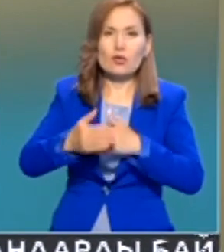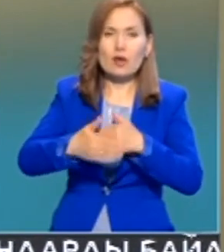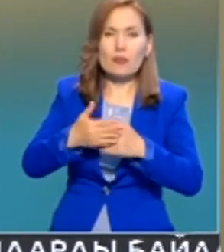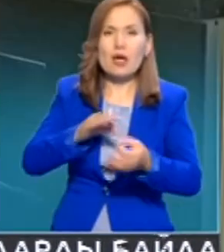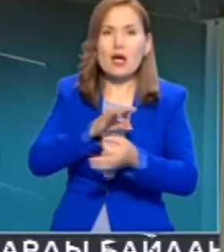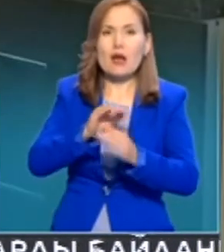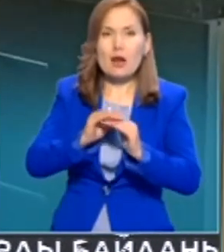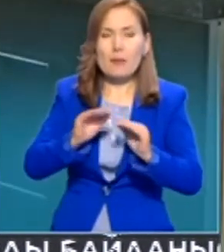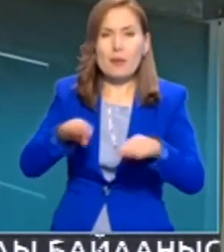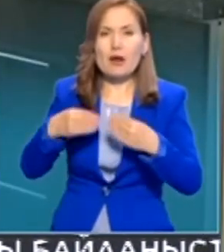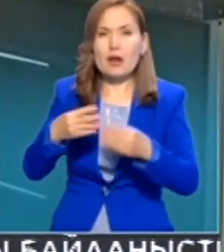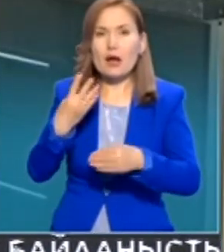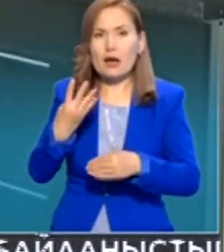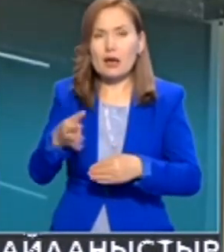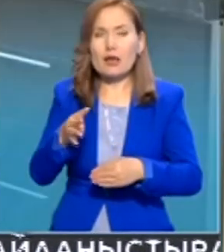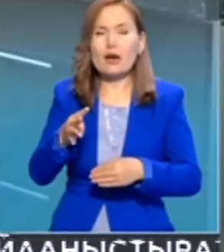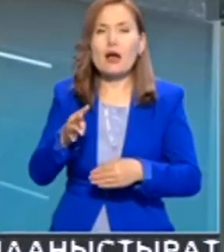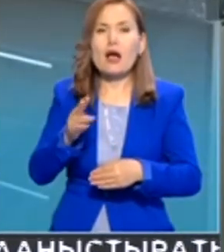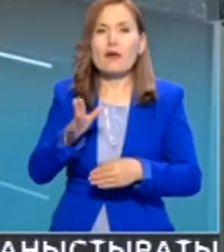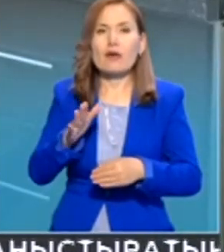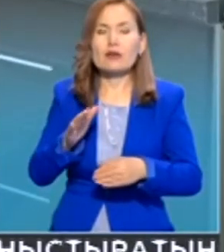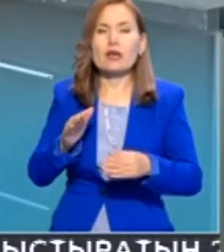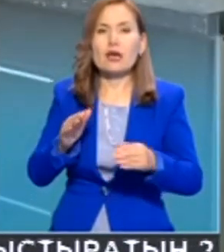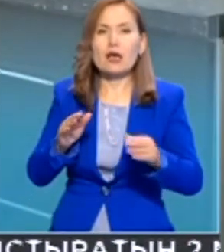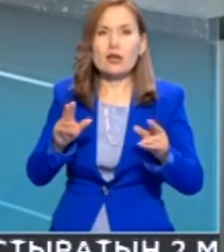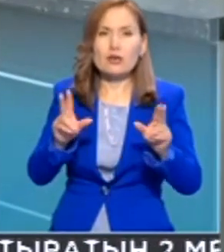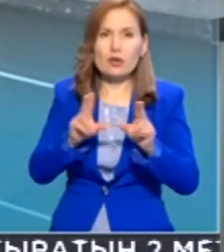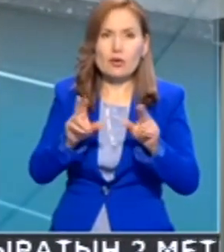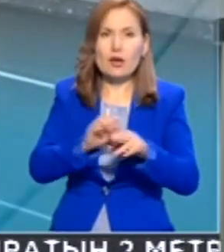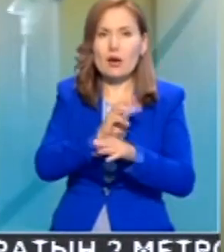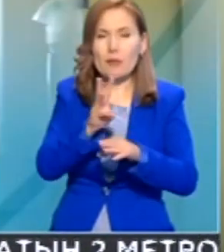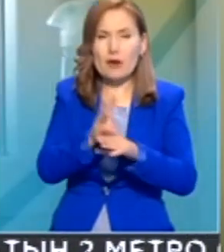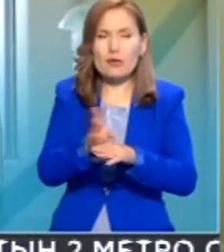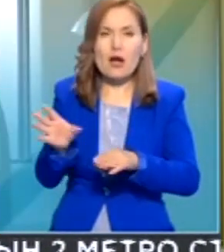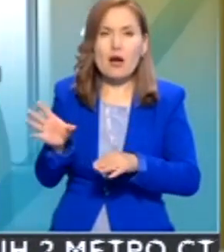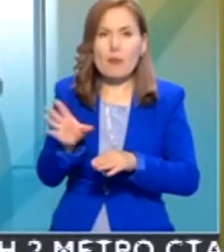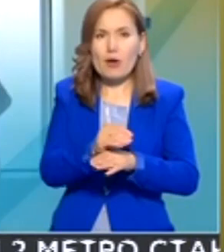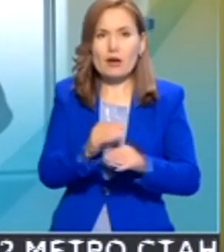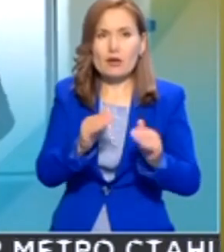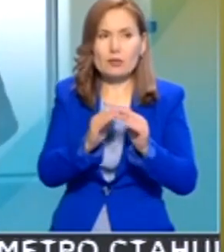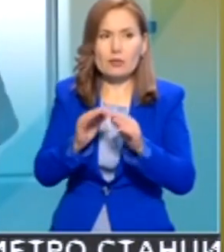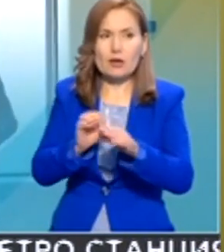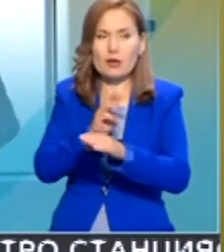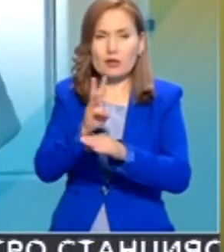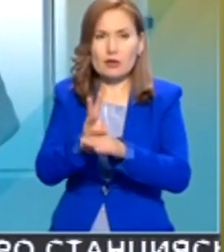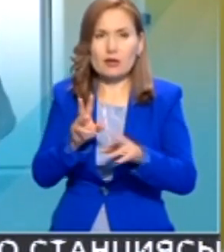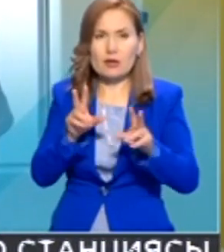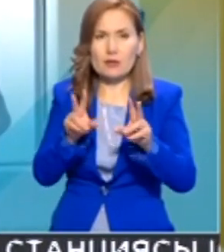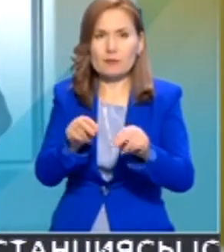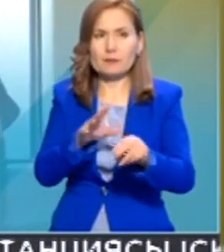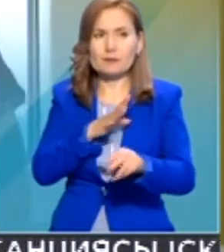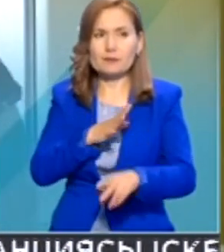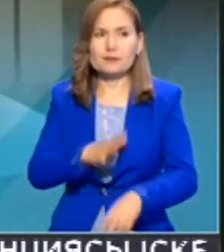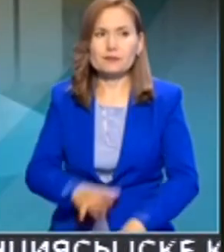жетім балаларға берілген 40 пәтер жиһазбен жабдықталып, тұрмысқа керекті заттармен толықтырылды.